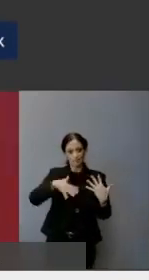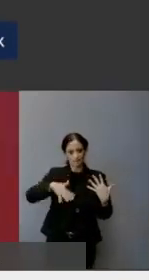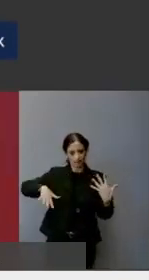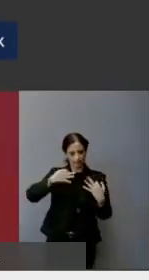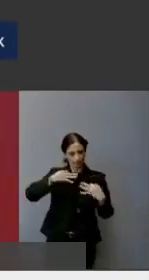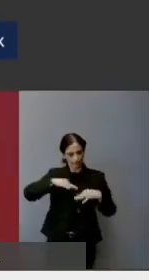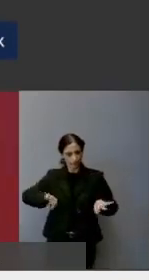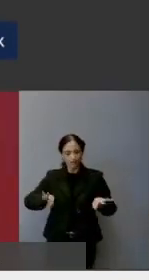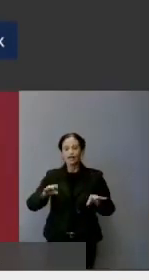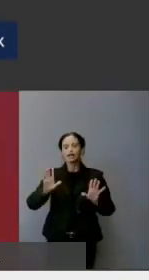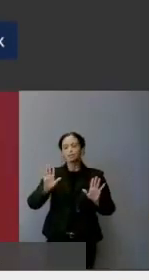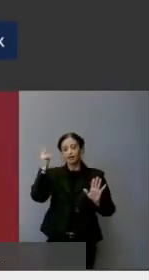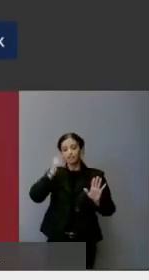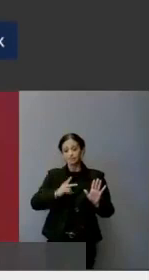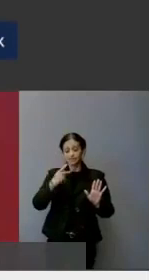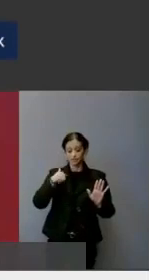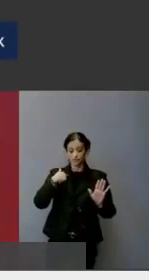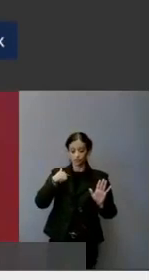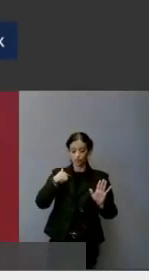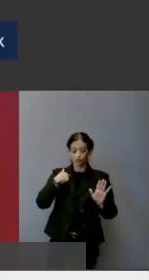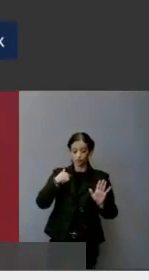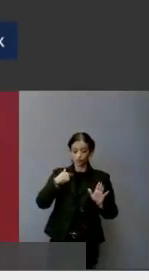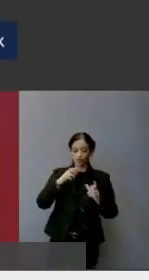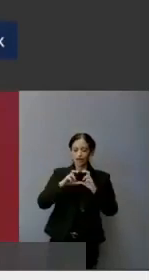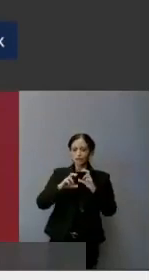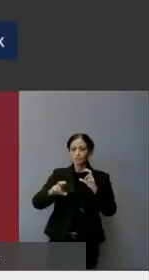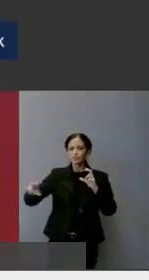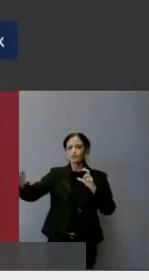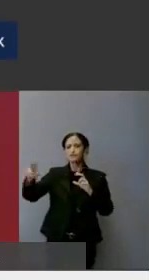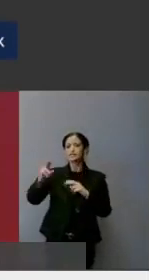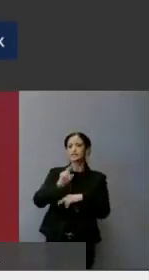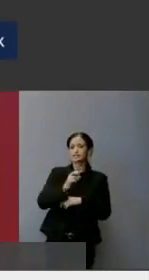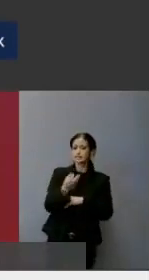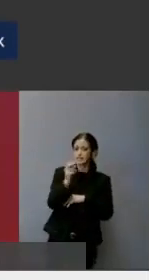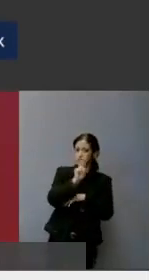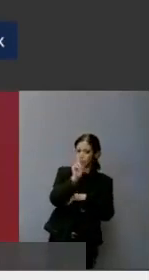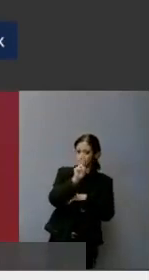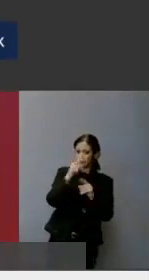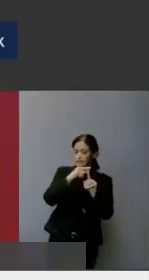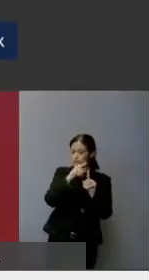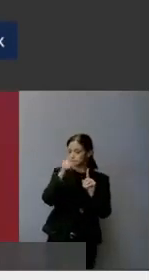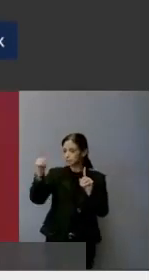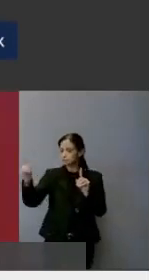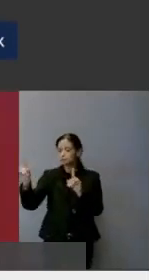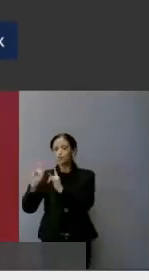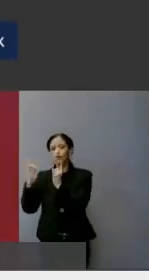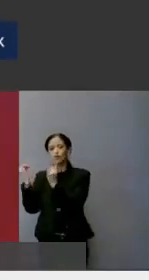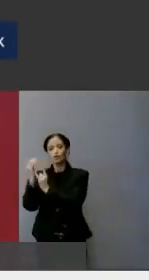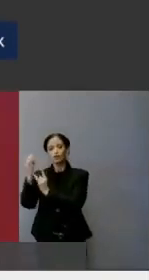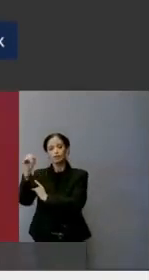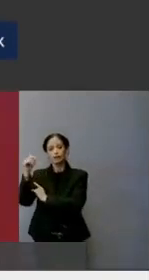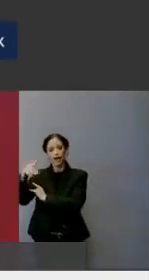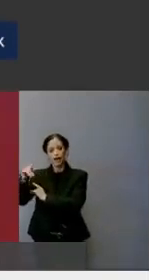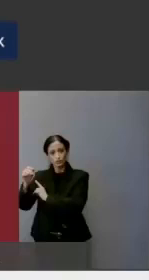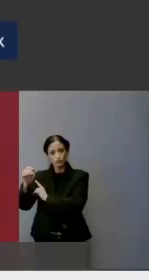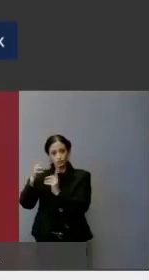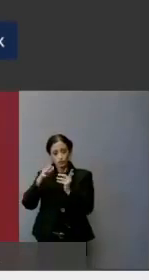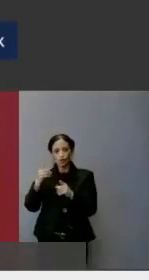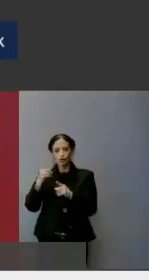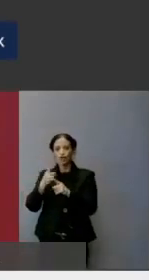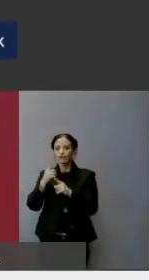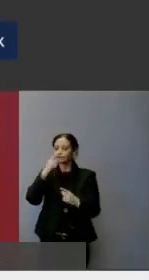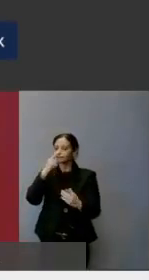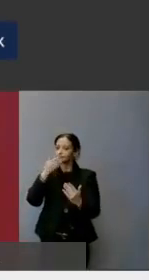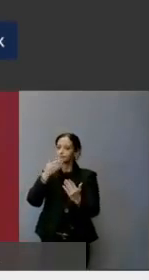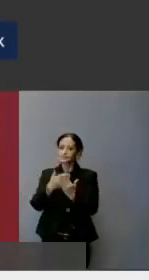stazione marittima a forte begato sia assolutamente incompatibile con i vincoli patrimoniali e paesaggistici esistenti